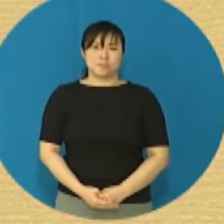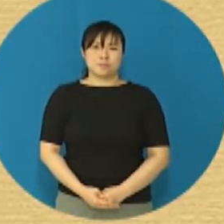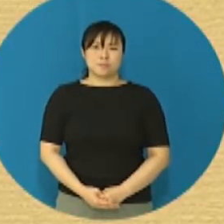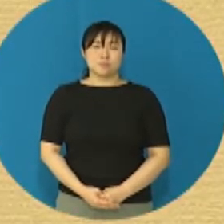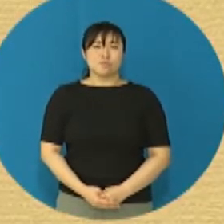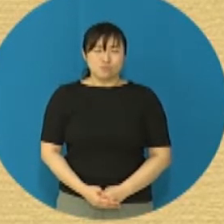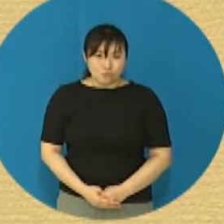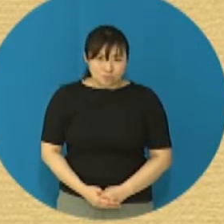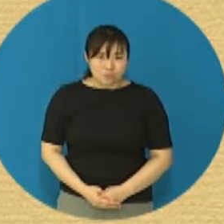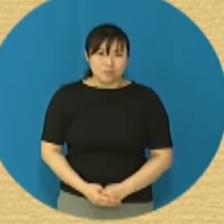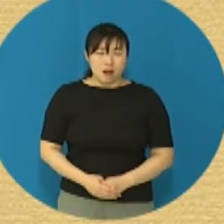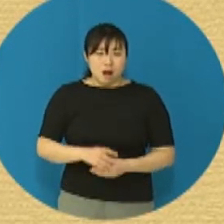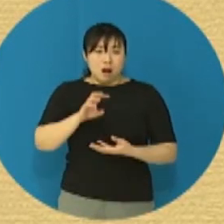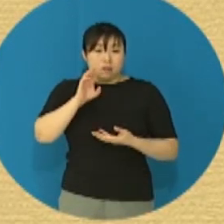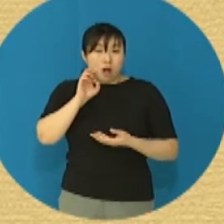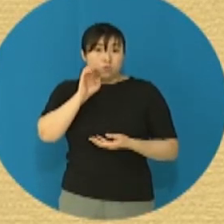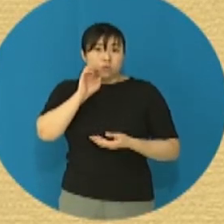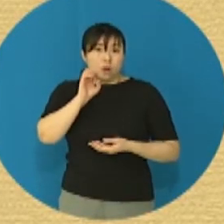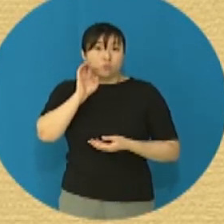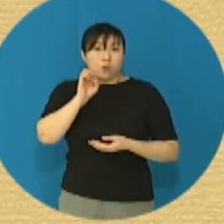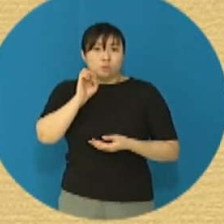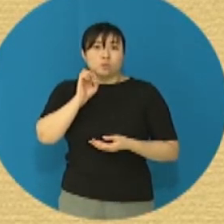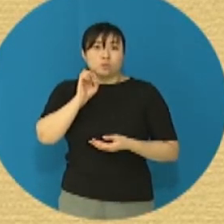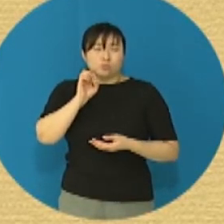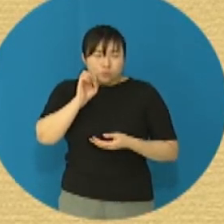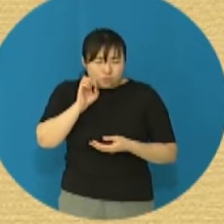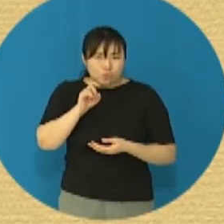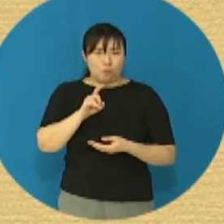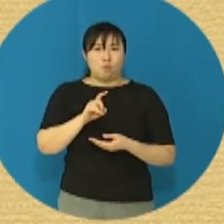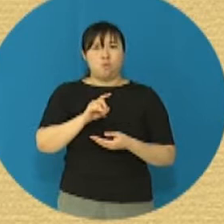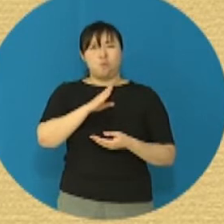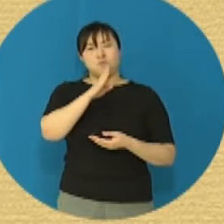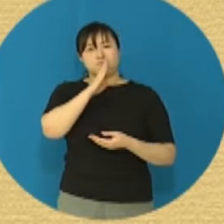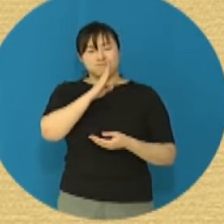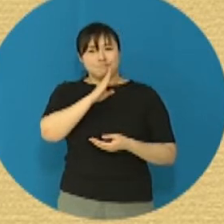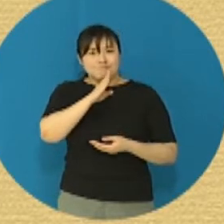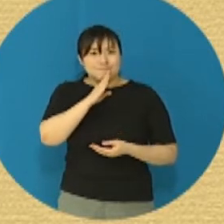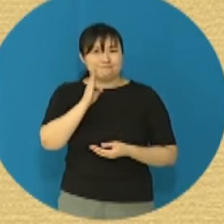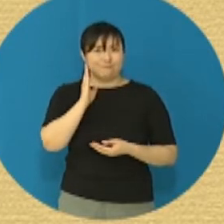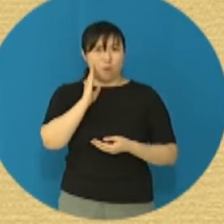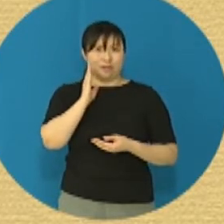うん、サクッとした衣の中からプリッとしたエビ、